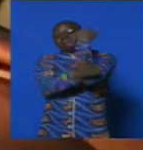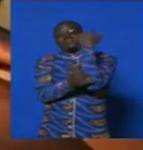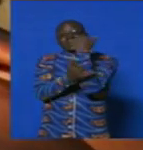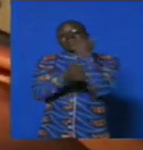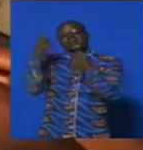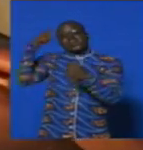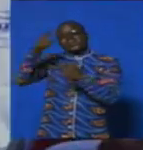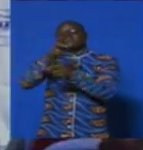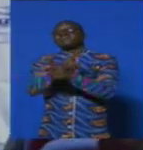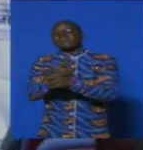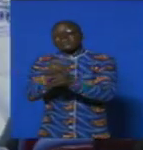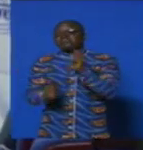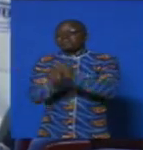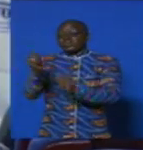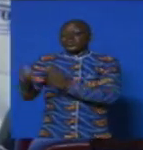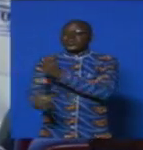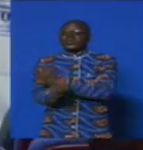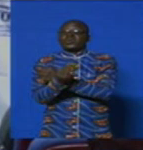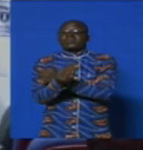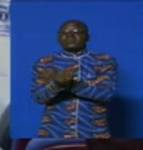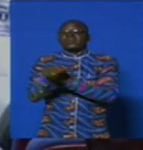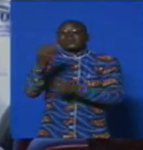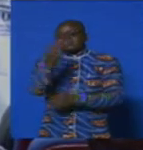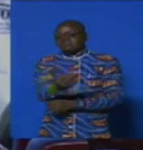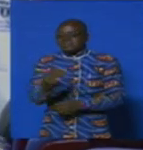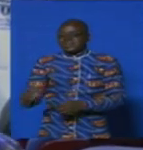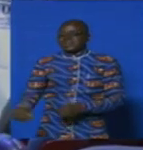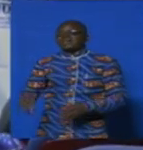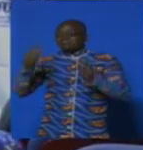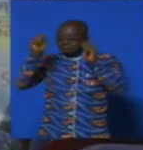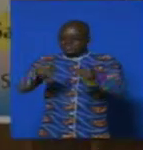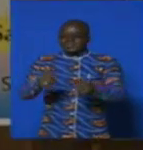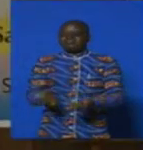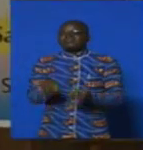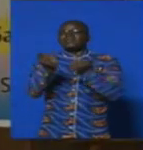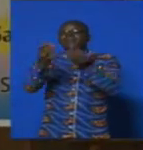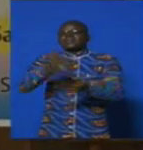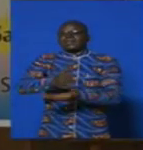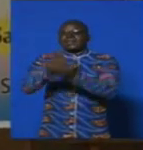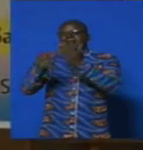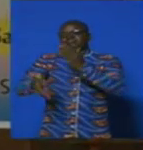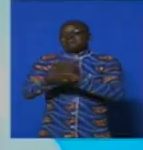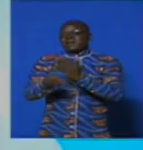anticiper au plus tôt. L'acquisition de ces équipements est rendue possible grâce au soutien de la Banque mondiale.